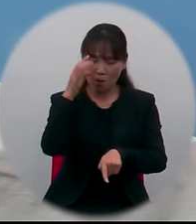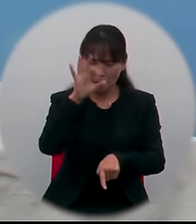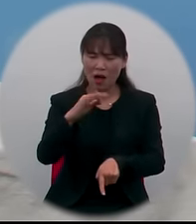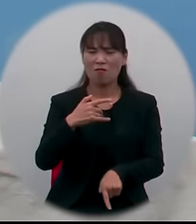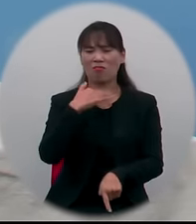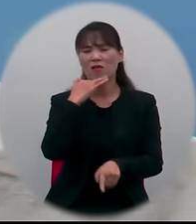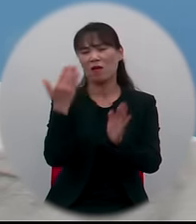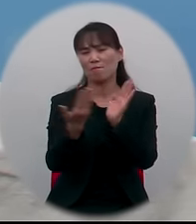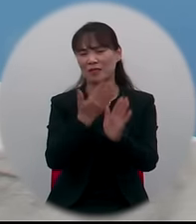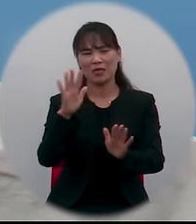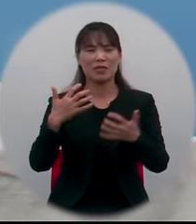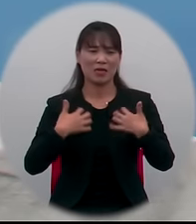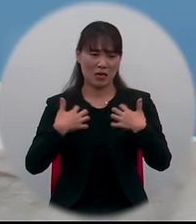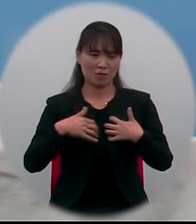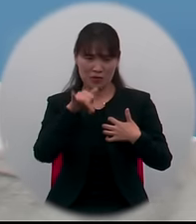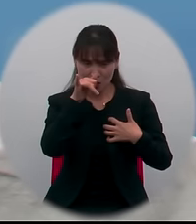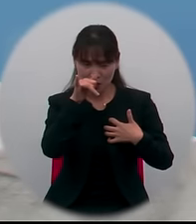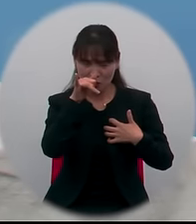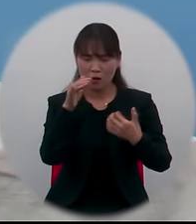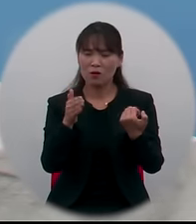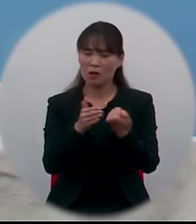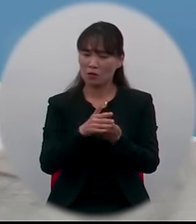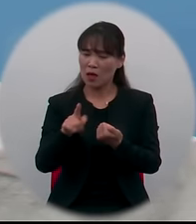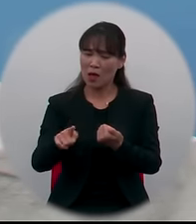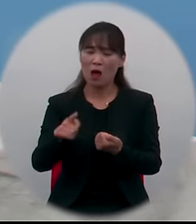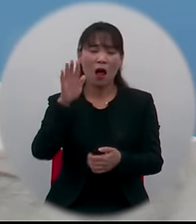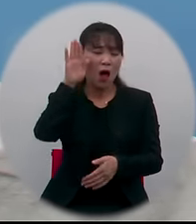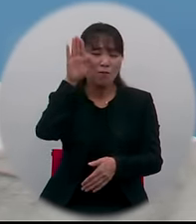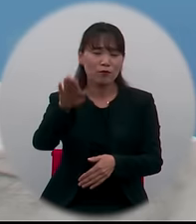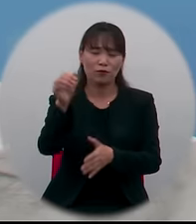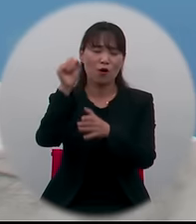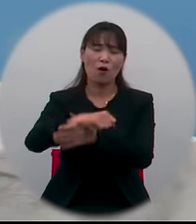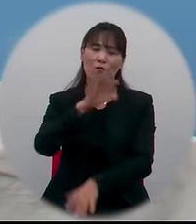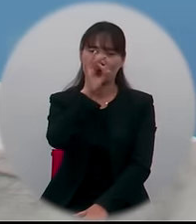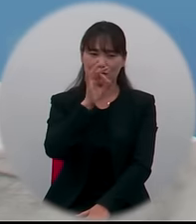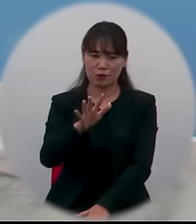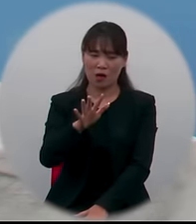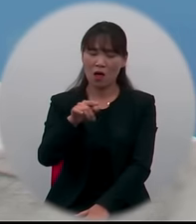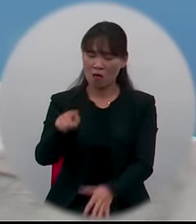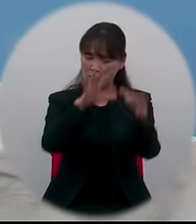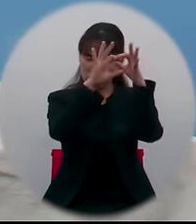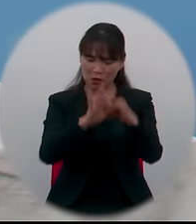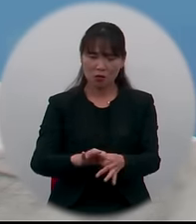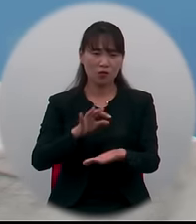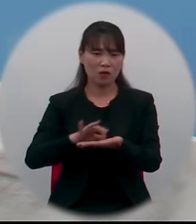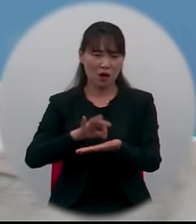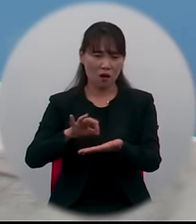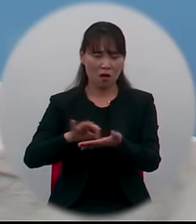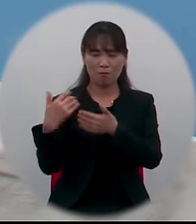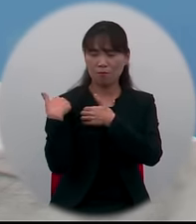이렇게 같이 등급 확인했더니 네가 하면 안 되는 그런 게임이야 근데 이것을 아빠가 앞으로는 허락할 수 없는